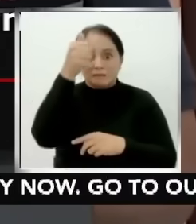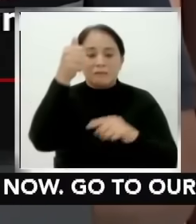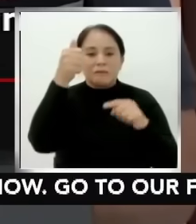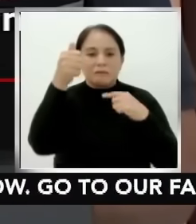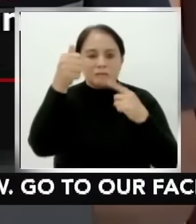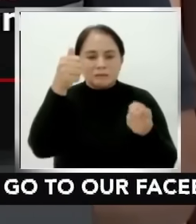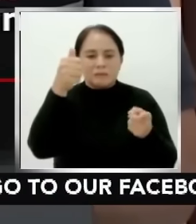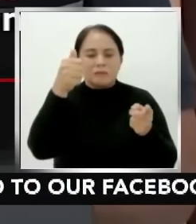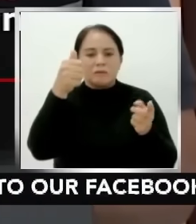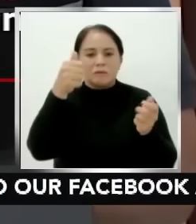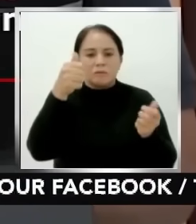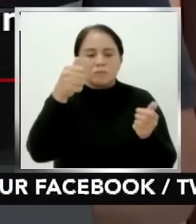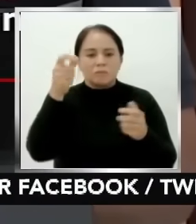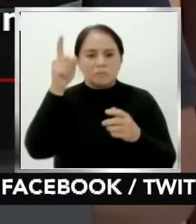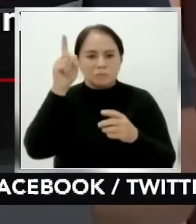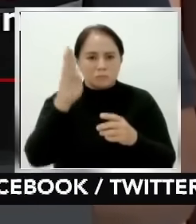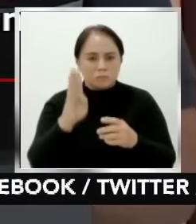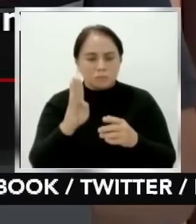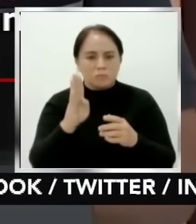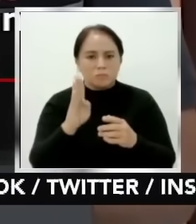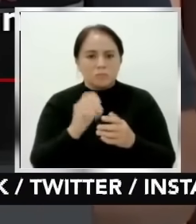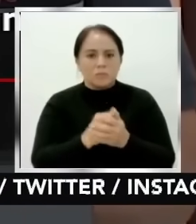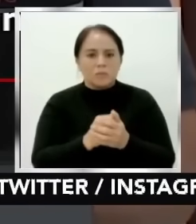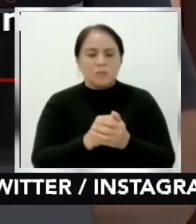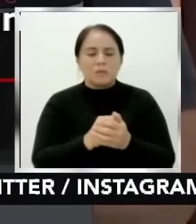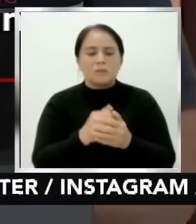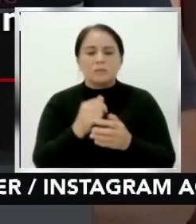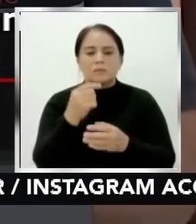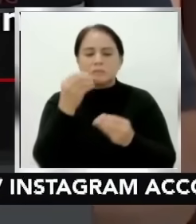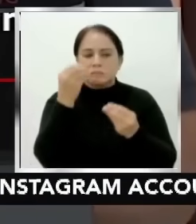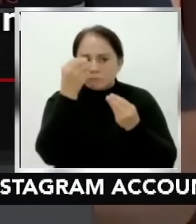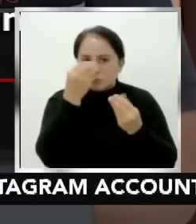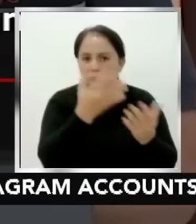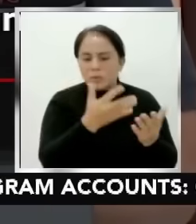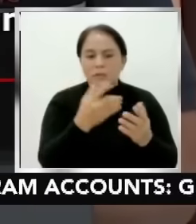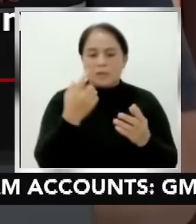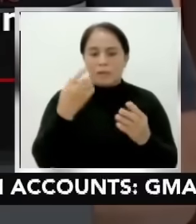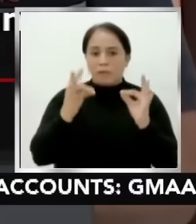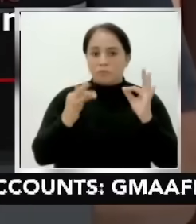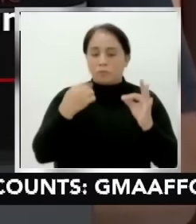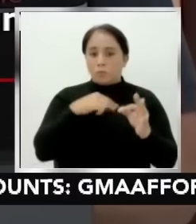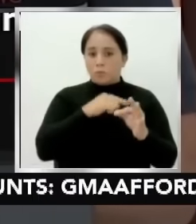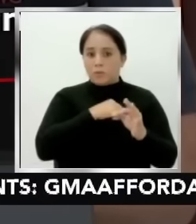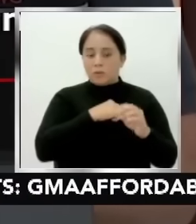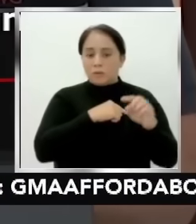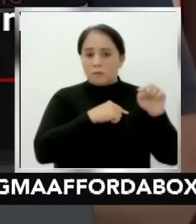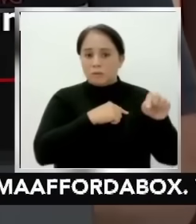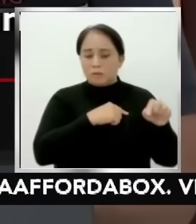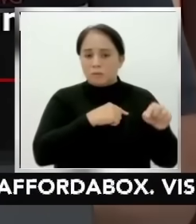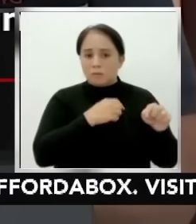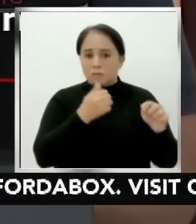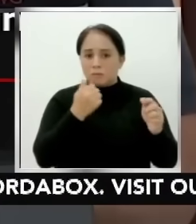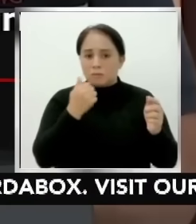Jay Ginoo diyan mi giingnan nga kung kami kuno mo naog